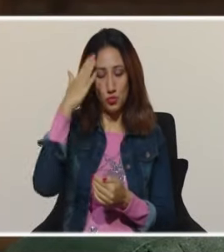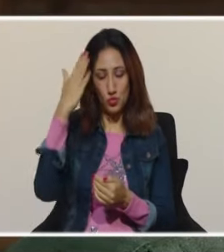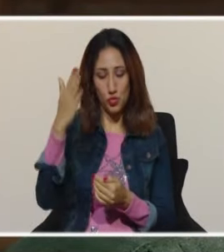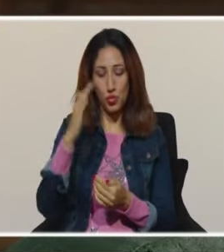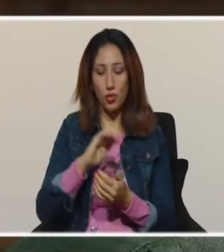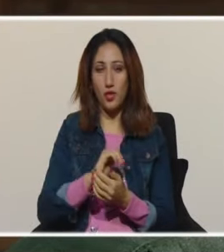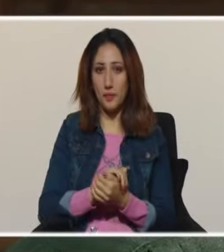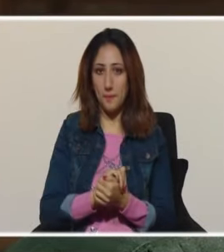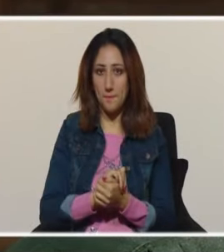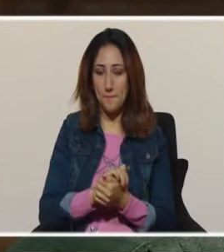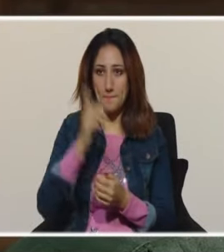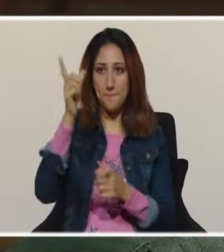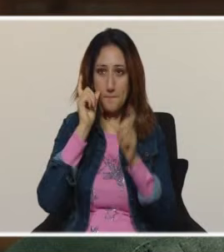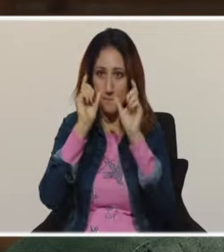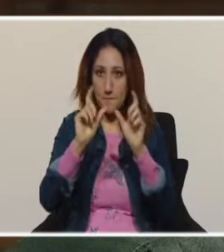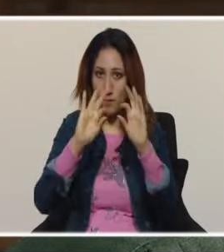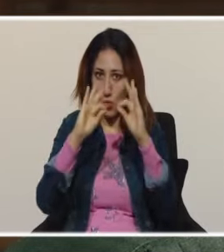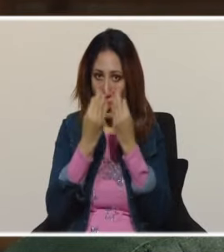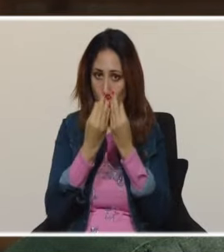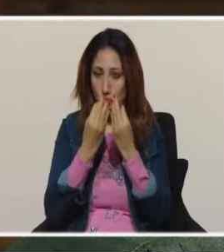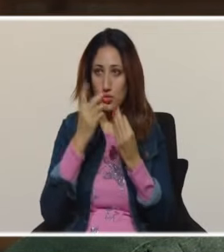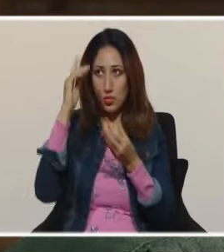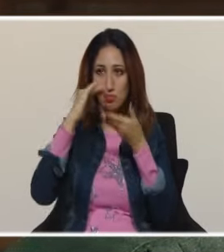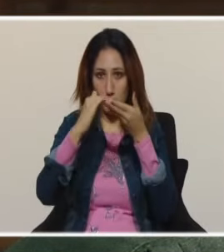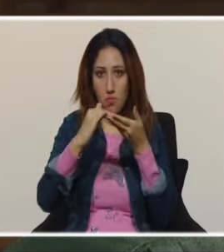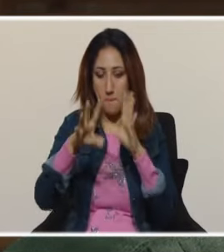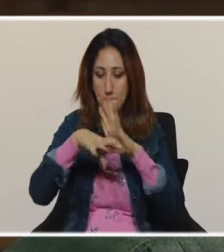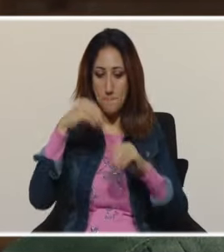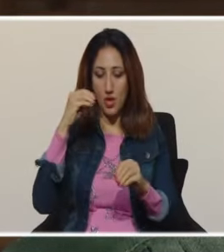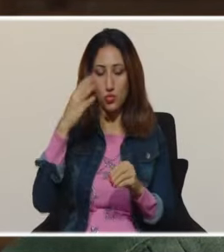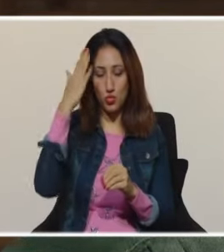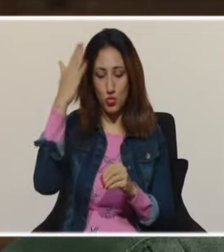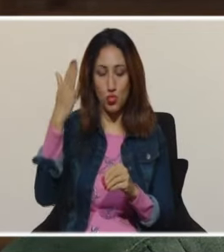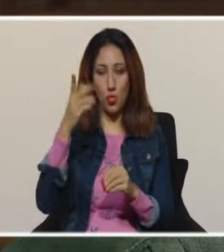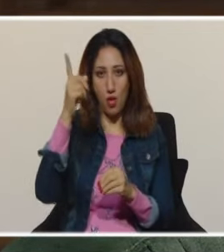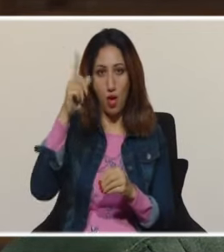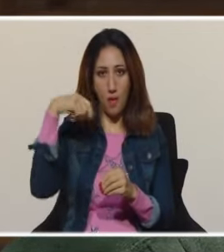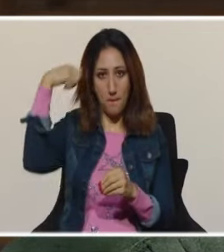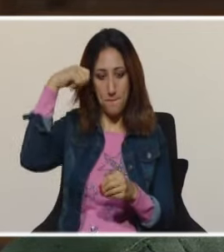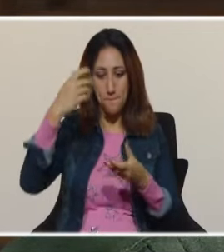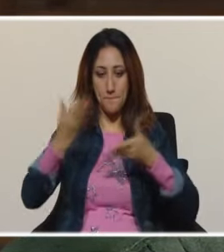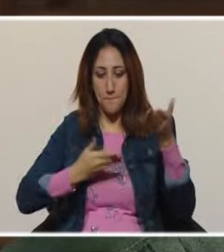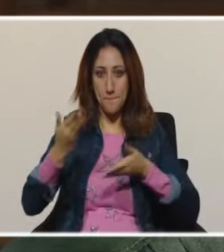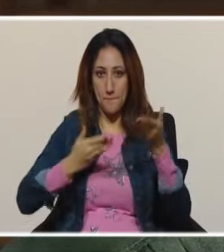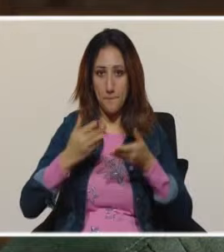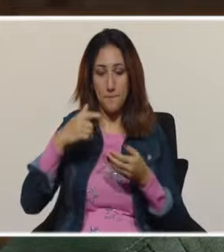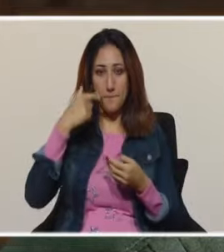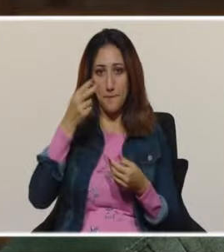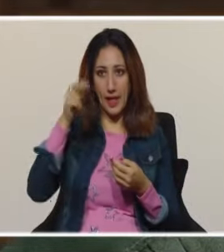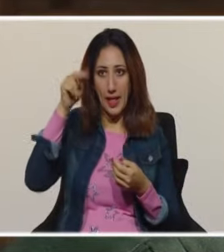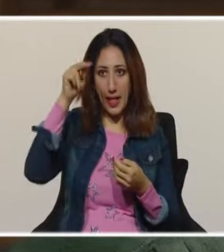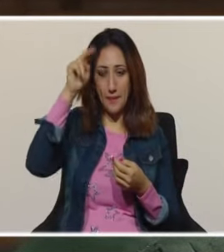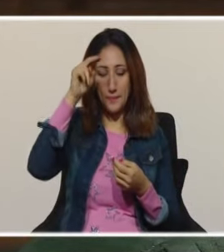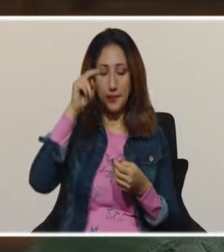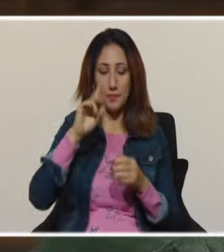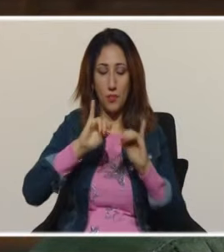انت هتتولي امر الاسره وهتوفر لهم مشروع. شكرا للاستاذه الدكتوره مروه سعيد رئيس مجلس جمعيه تنميه المجتمع اللي هتساهم ان شاء